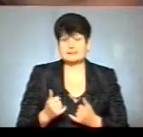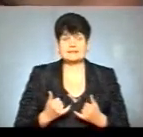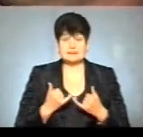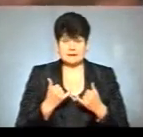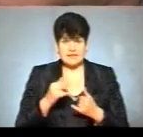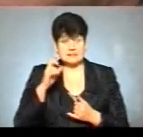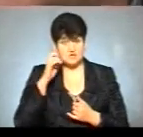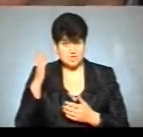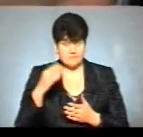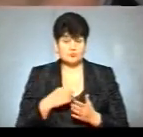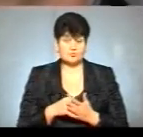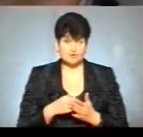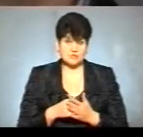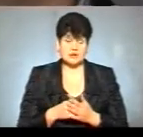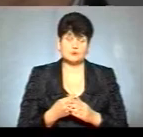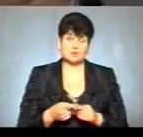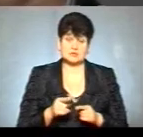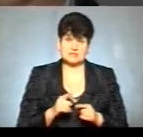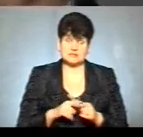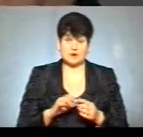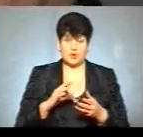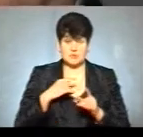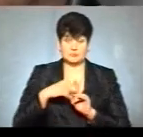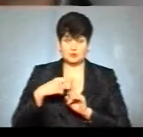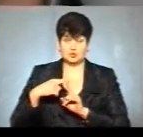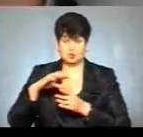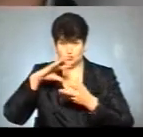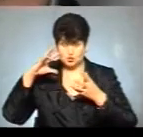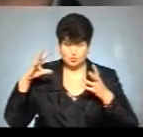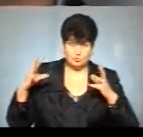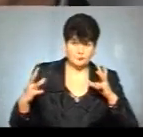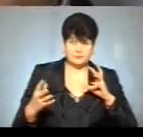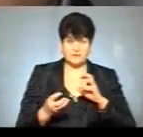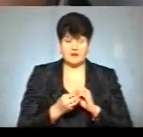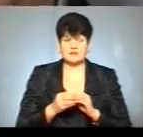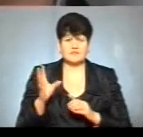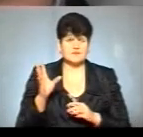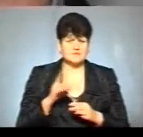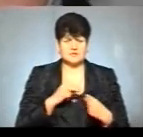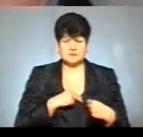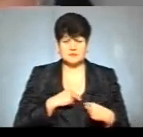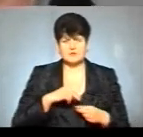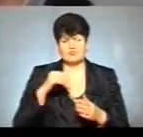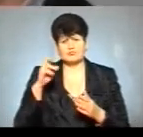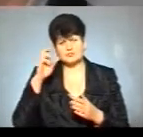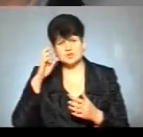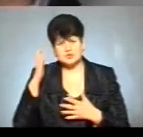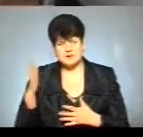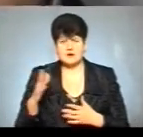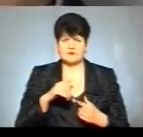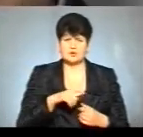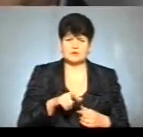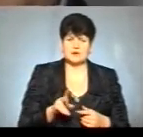для державного бюджету, такий, коли сумувати всі виплати, які стосуються і працівників бюджетної галузі, і тих людей,